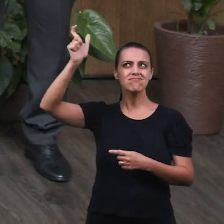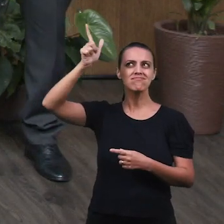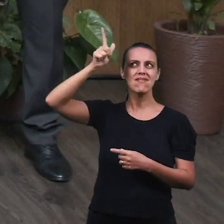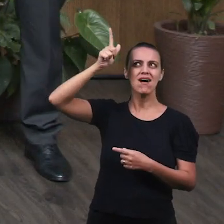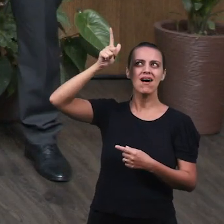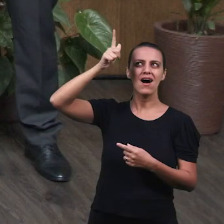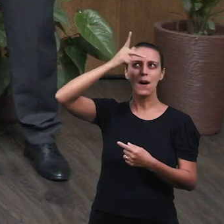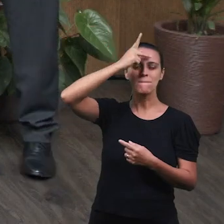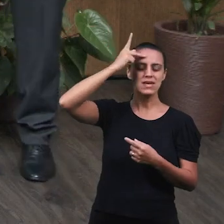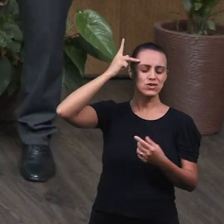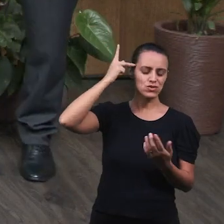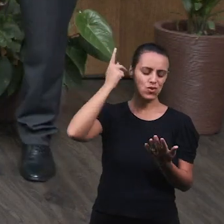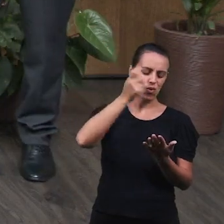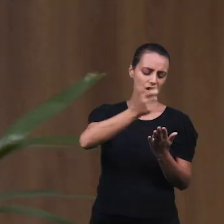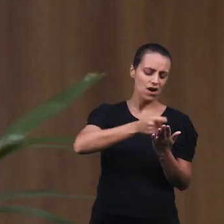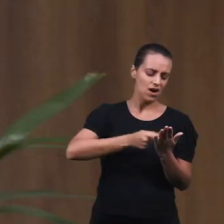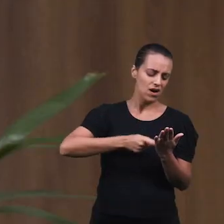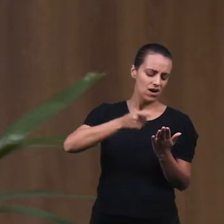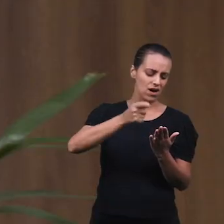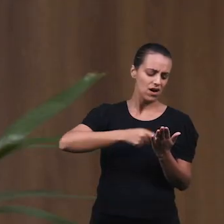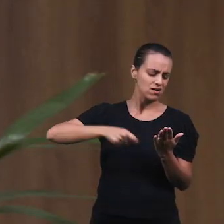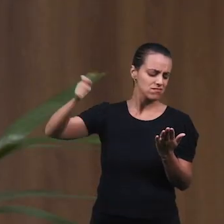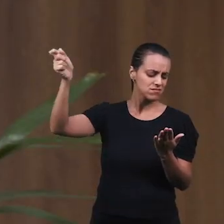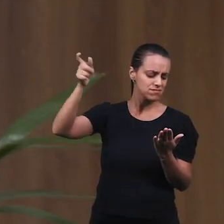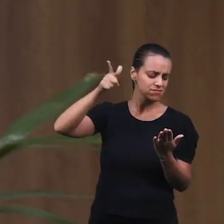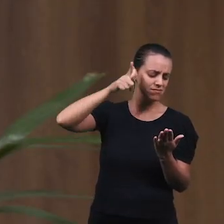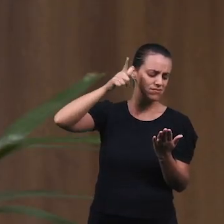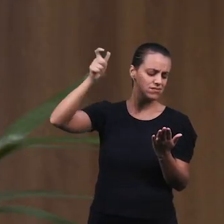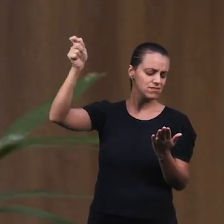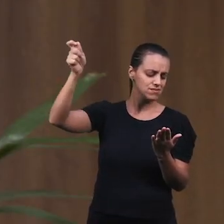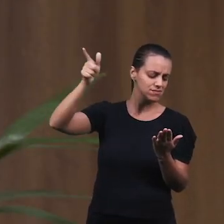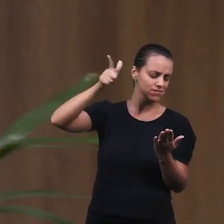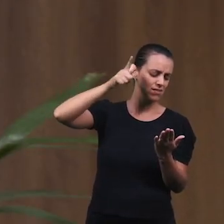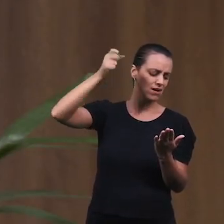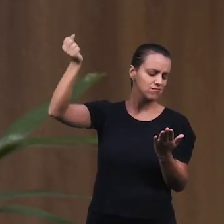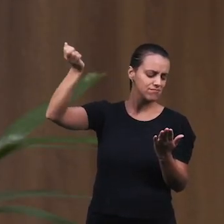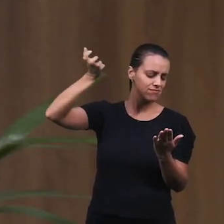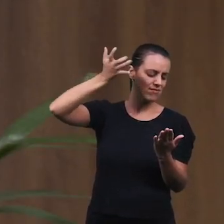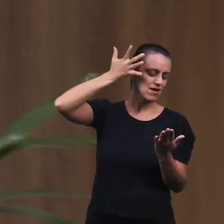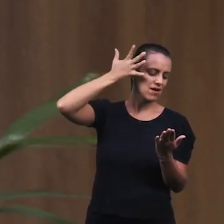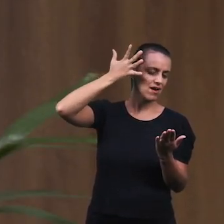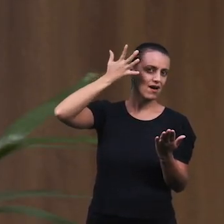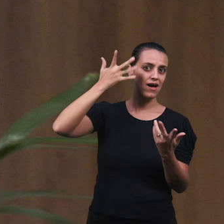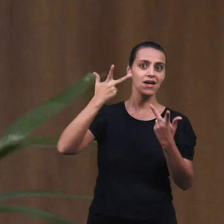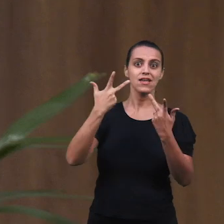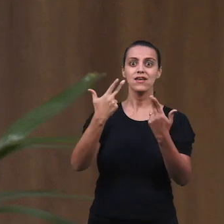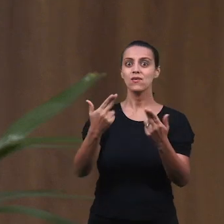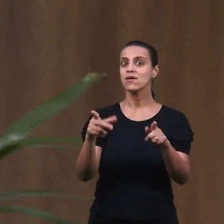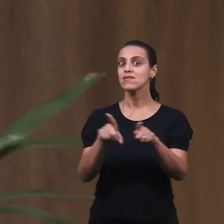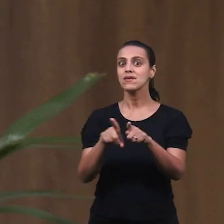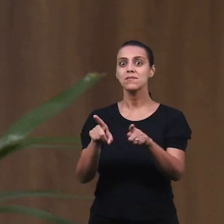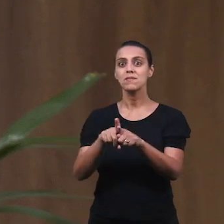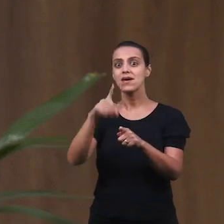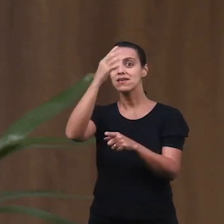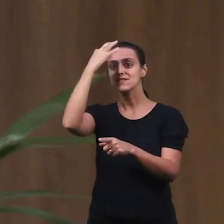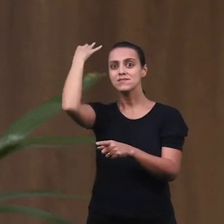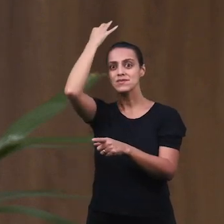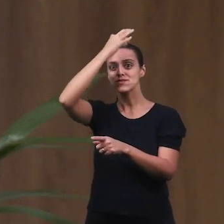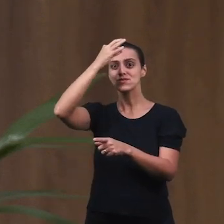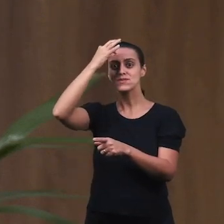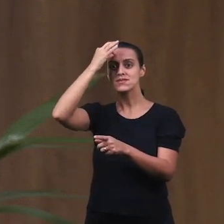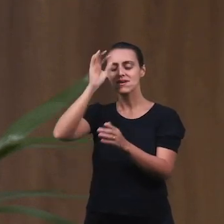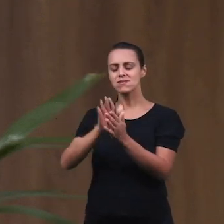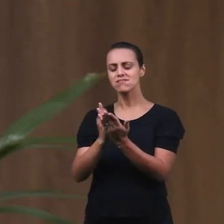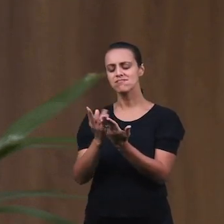c'est-à-dire le Saint-Esprit qui a inspiré pour l'écrite, c'est celui qui révèle le mystère qui